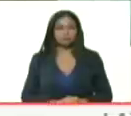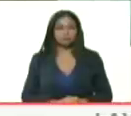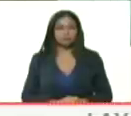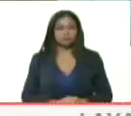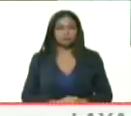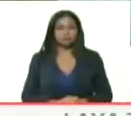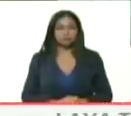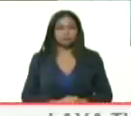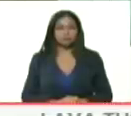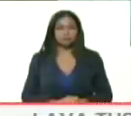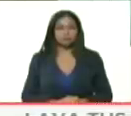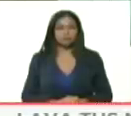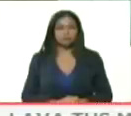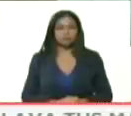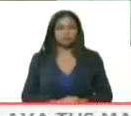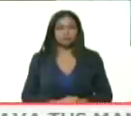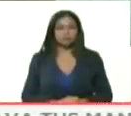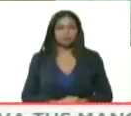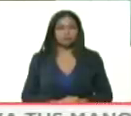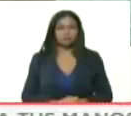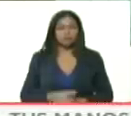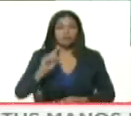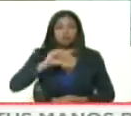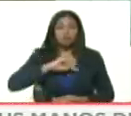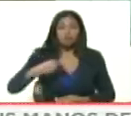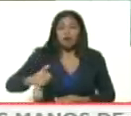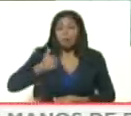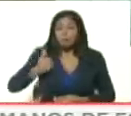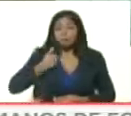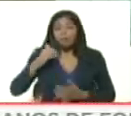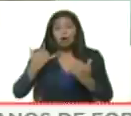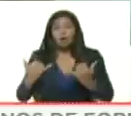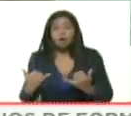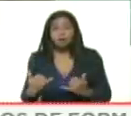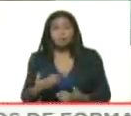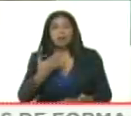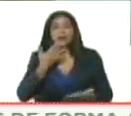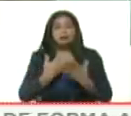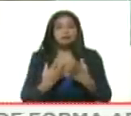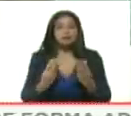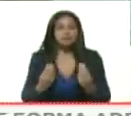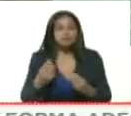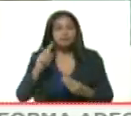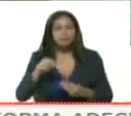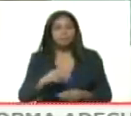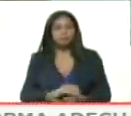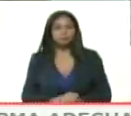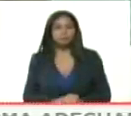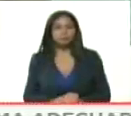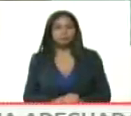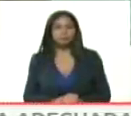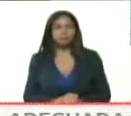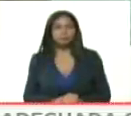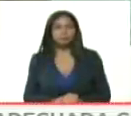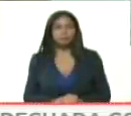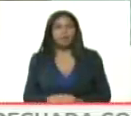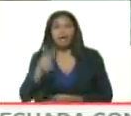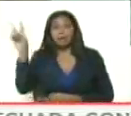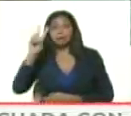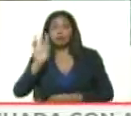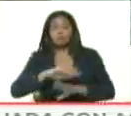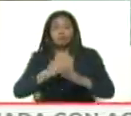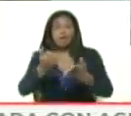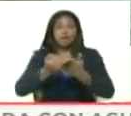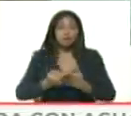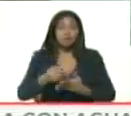我也借此机会代表我们专家组对伟方在我们在位期间给予的支持和帮助表示感谢。 También aprovechamos esta oportunidad para agradecer a la parte de Venezuela por su ayuda